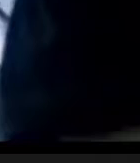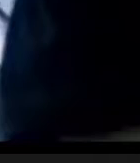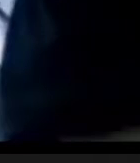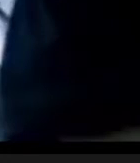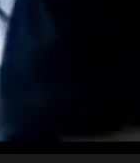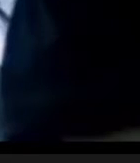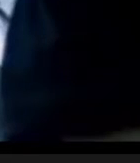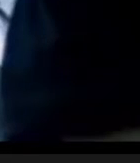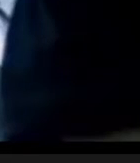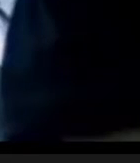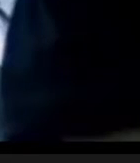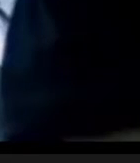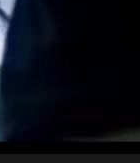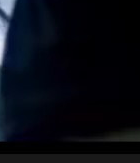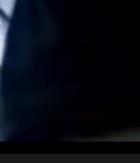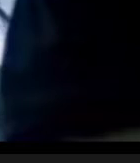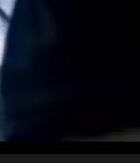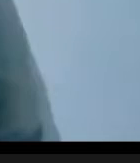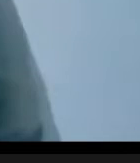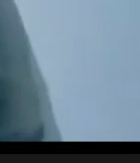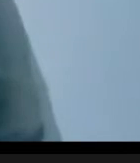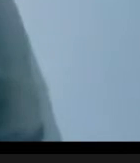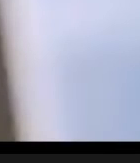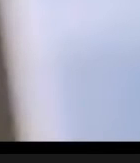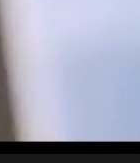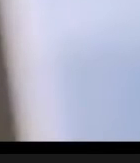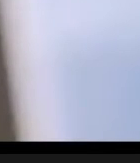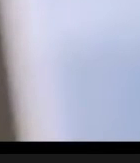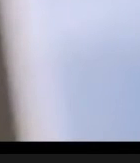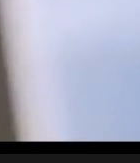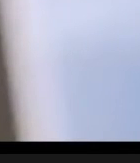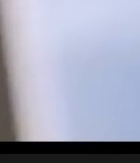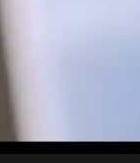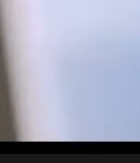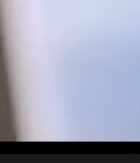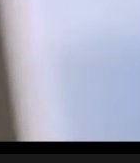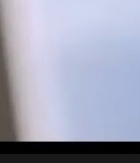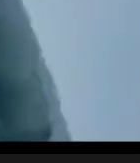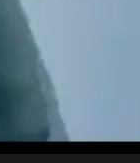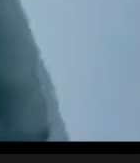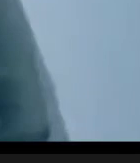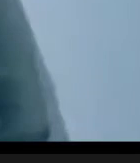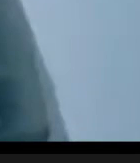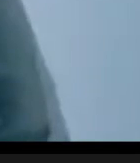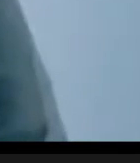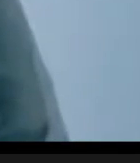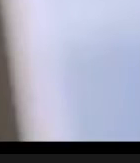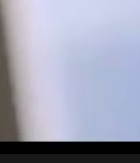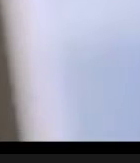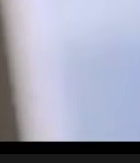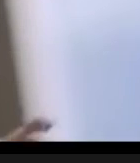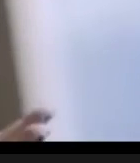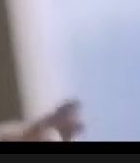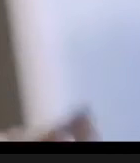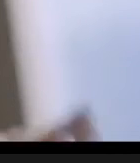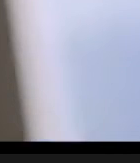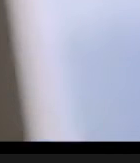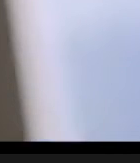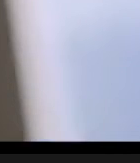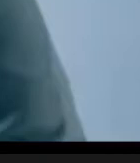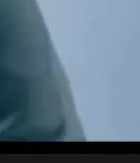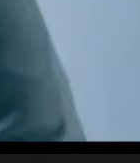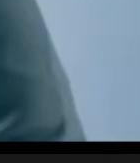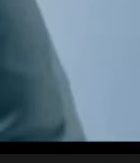perusahaan yang besar di usia yang muda, koneksi mungkin, atau apa